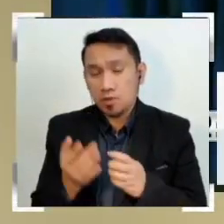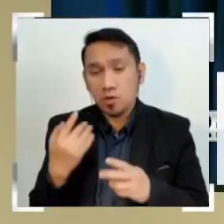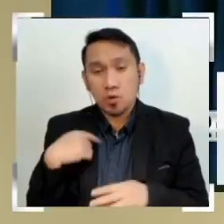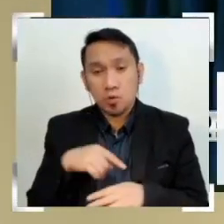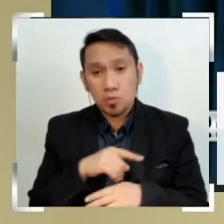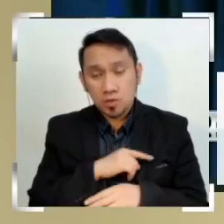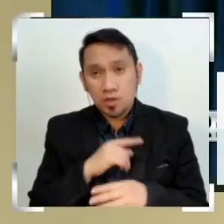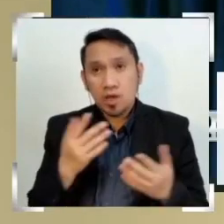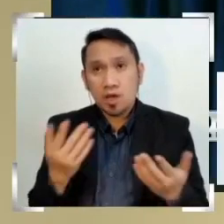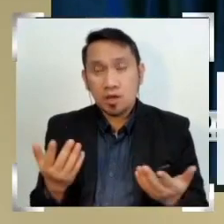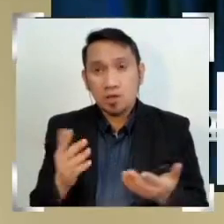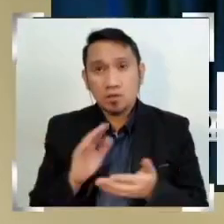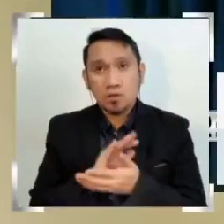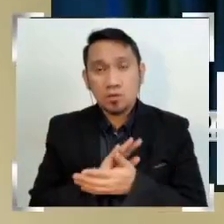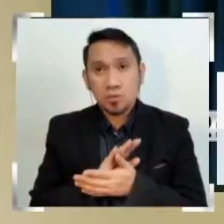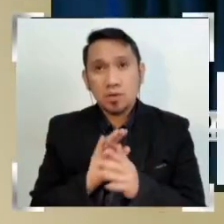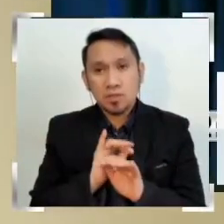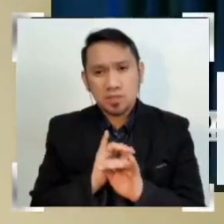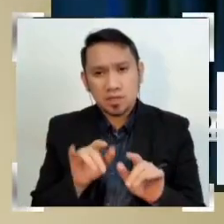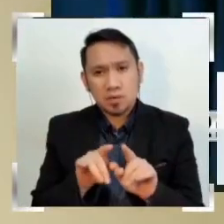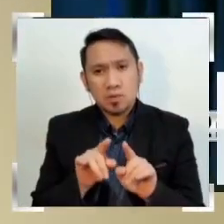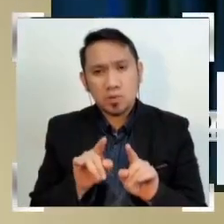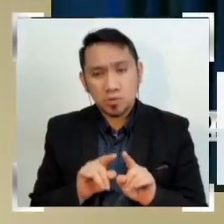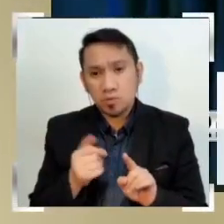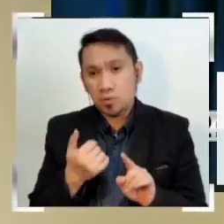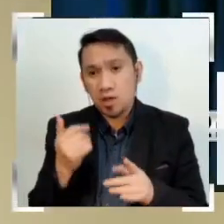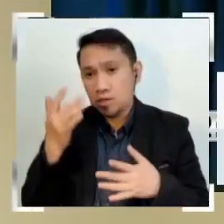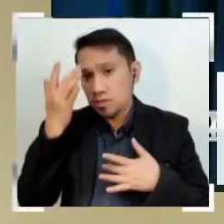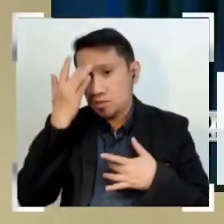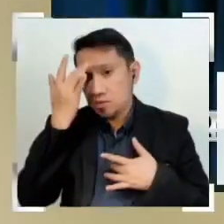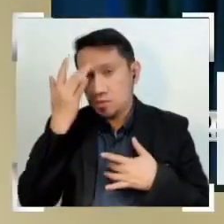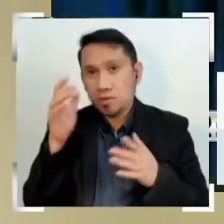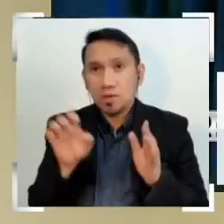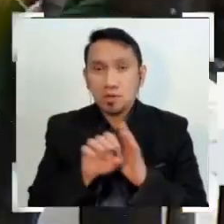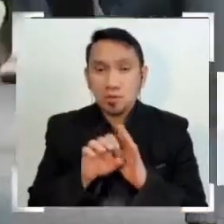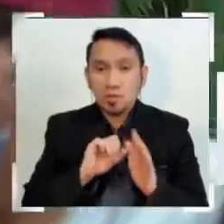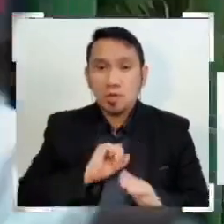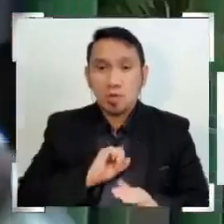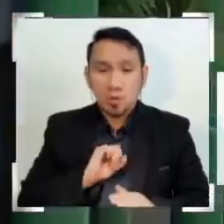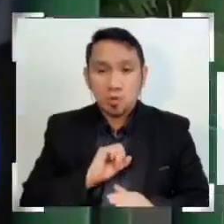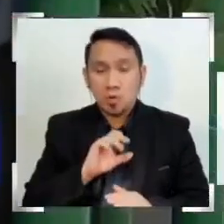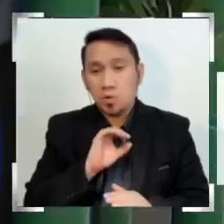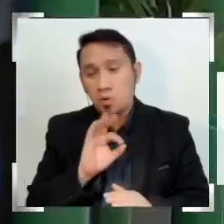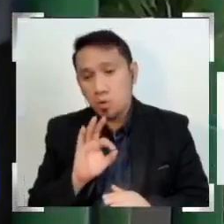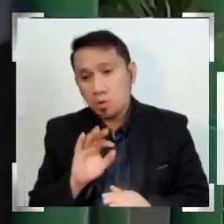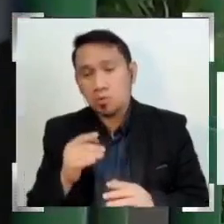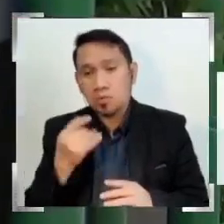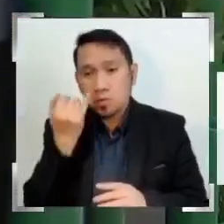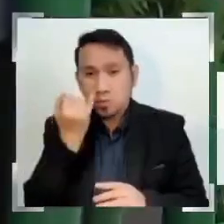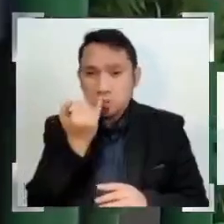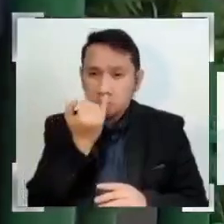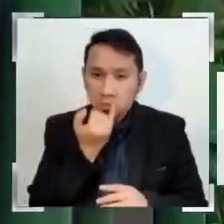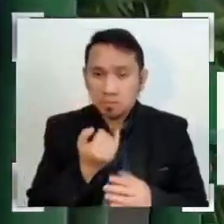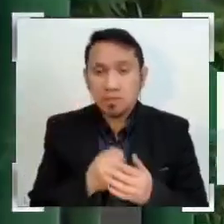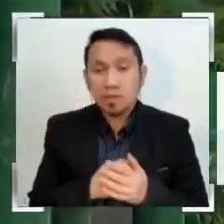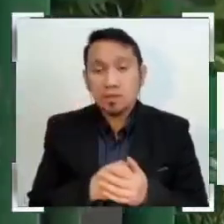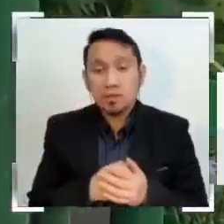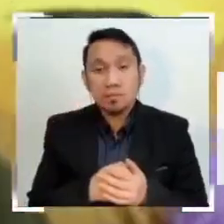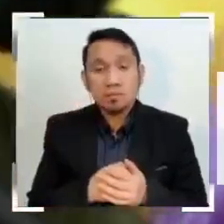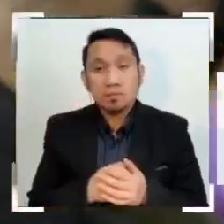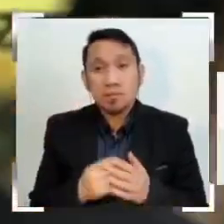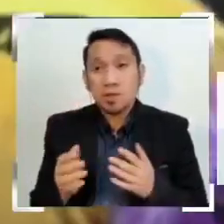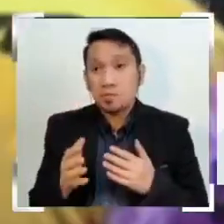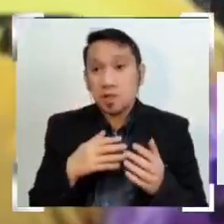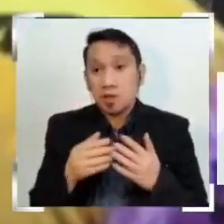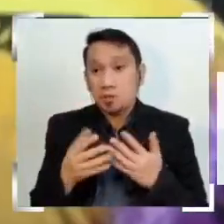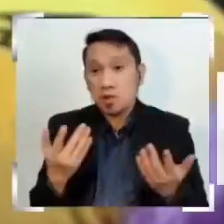workers as similar to other illnesses like cough, colds, influenza. Pero kung tutuusin ang kay Erbosa kahit walang kautusan,